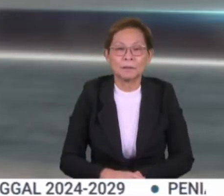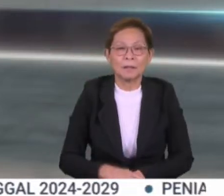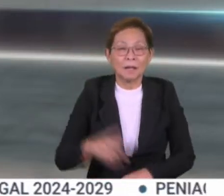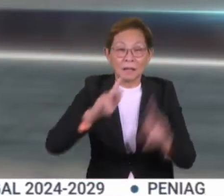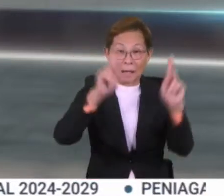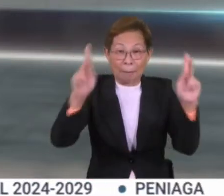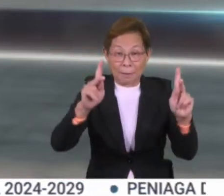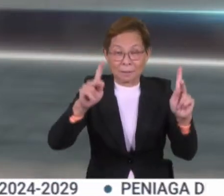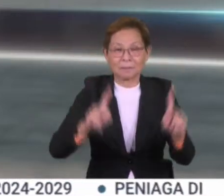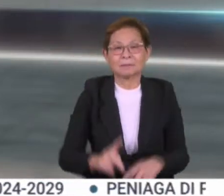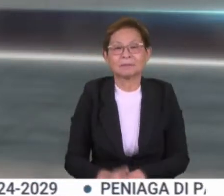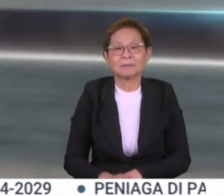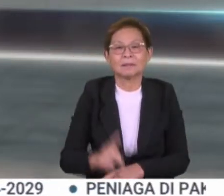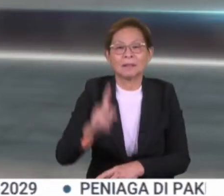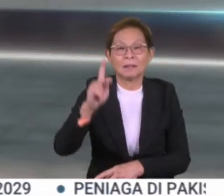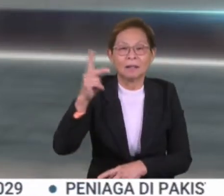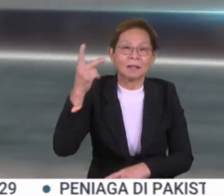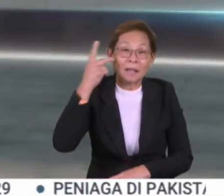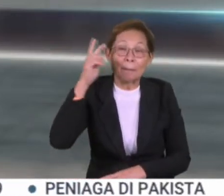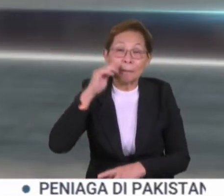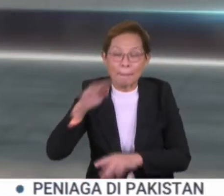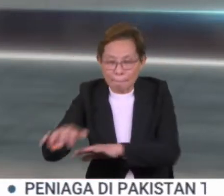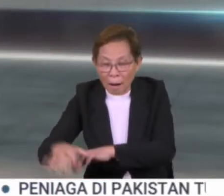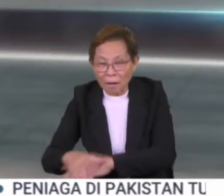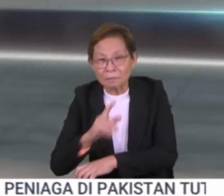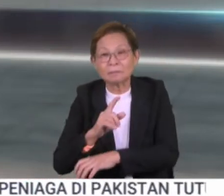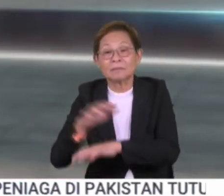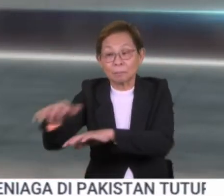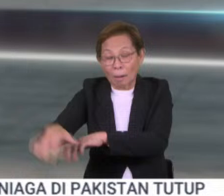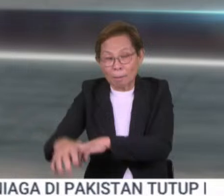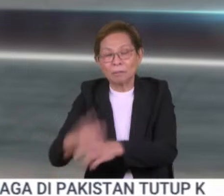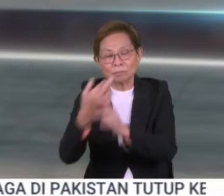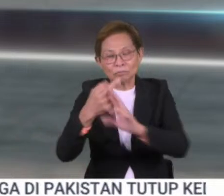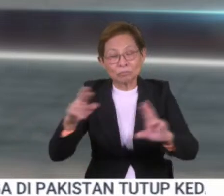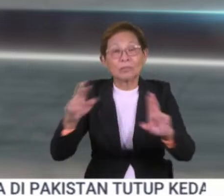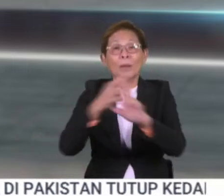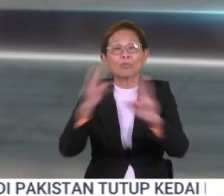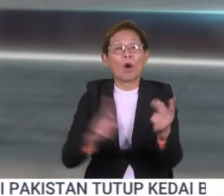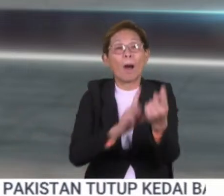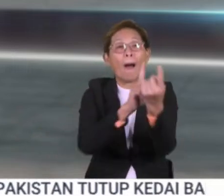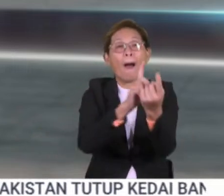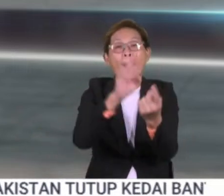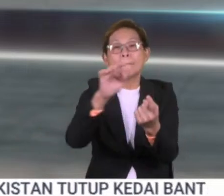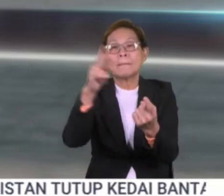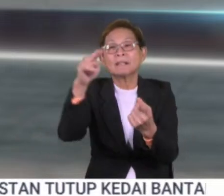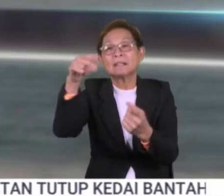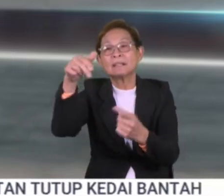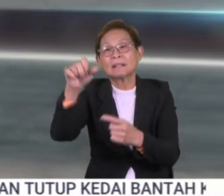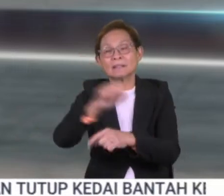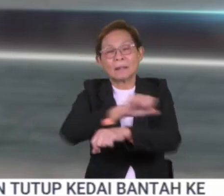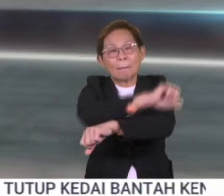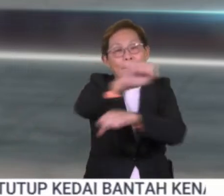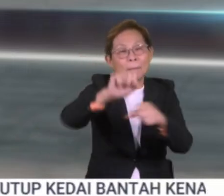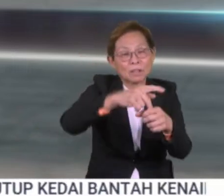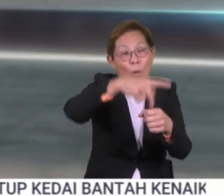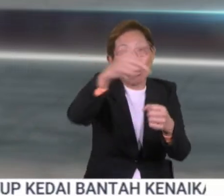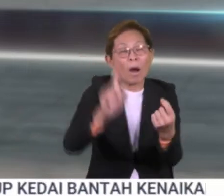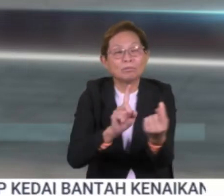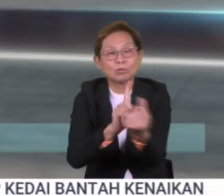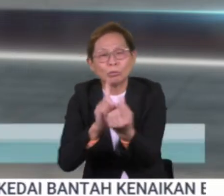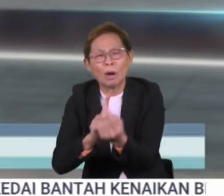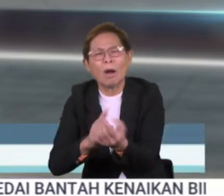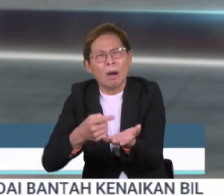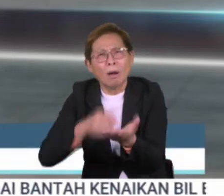Saudara, Khamis ini Kementerian Pertanian dan Keterjaminan Makanan sedia bertemu Bernas serta Pesawah. Pertemuan